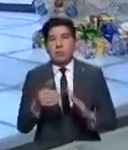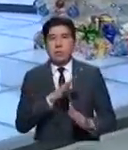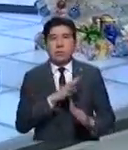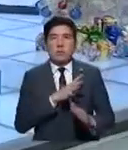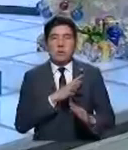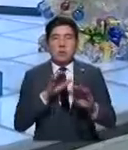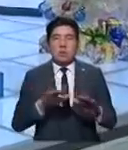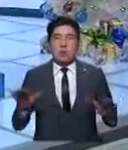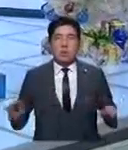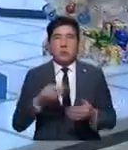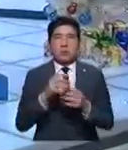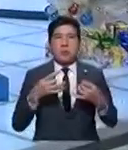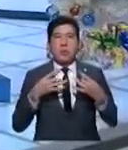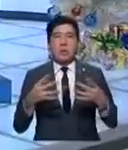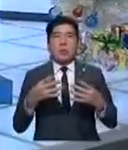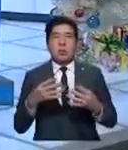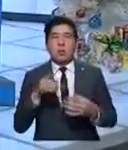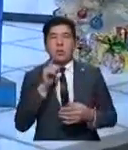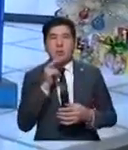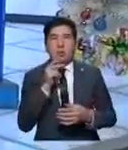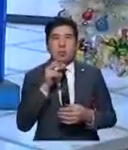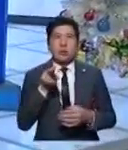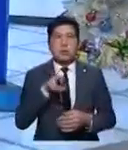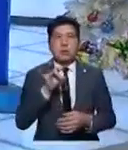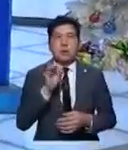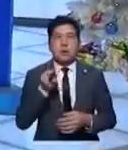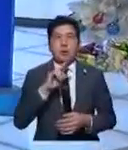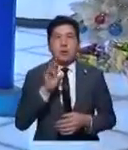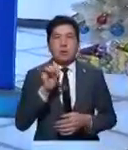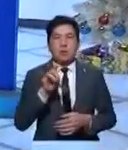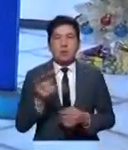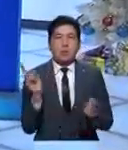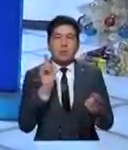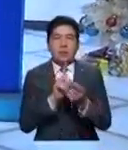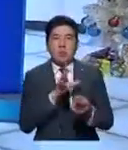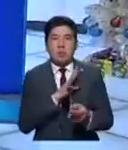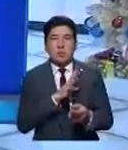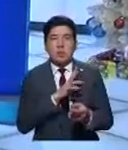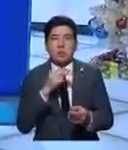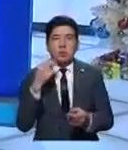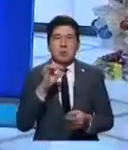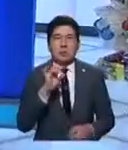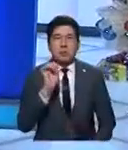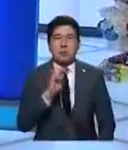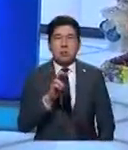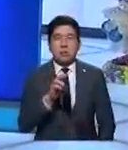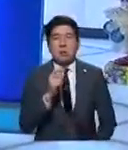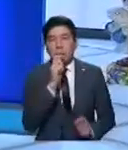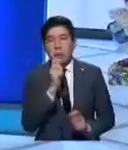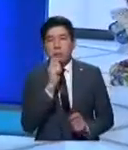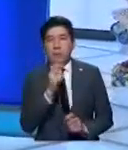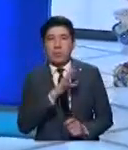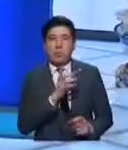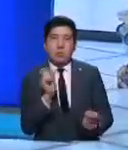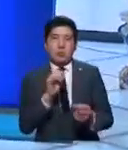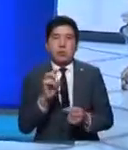проводили символ уходящего года зайца и встретили дракона. Все гости праздника получили поздравительные открытки и памятные подарки от Касым-Жомарта Токаева.